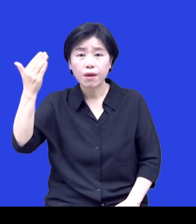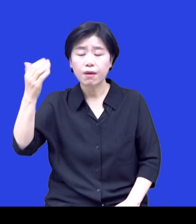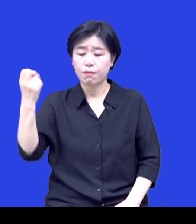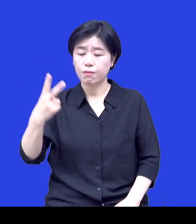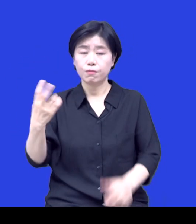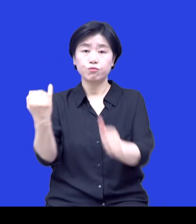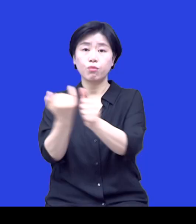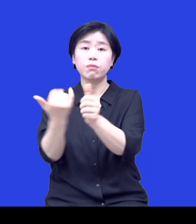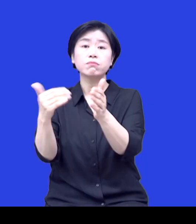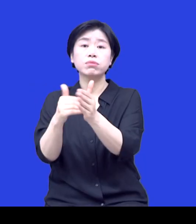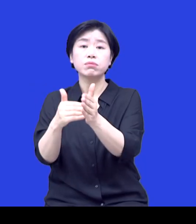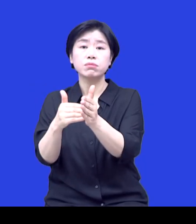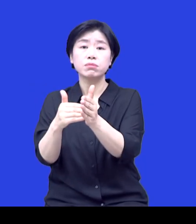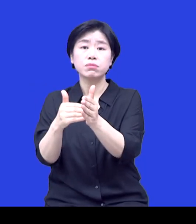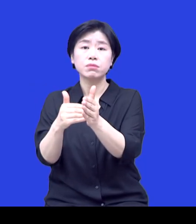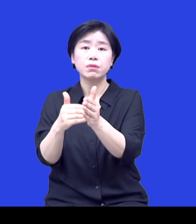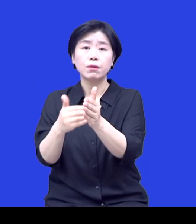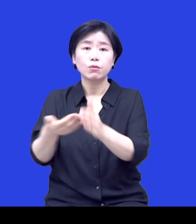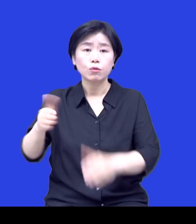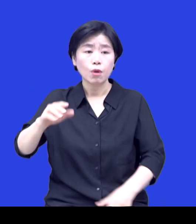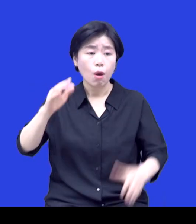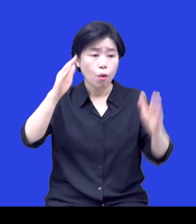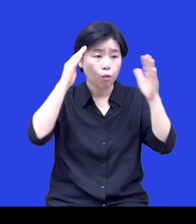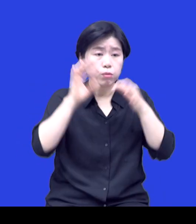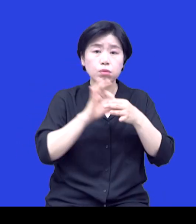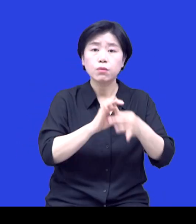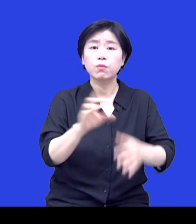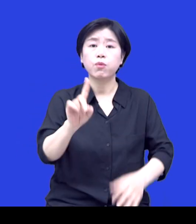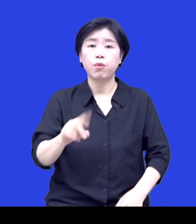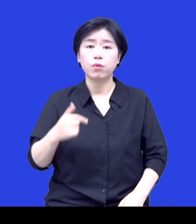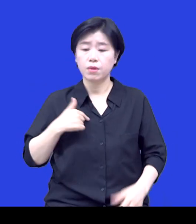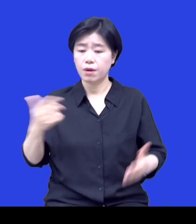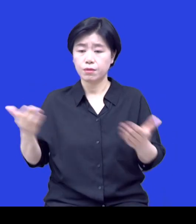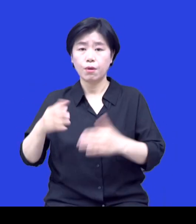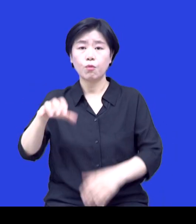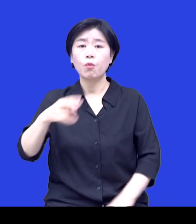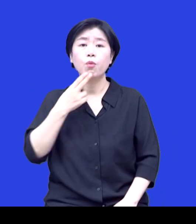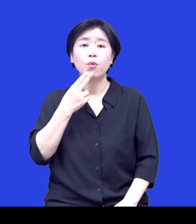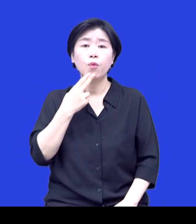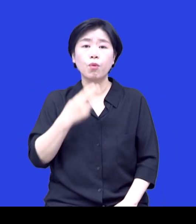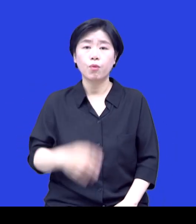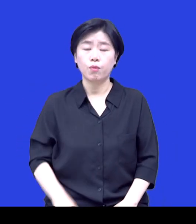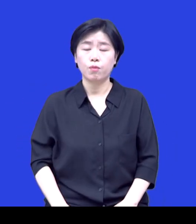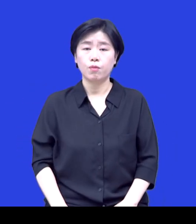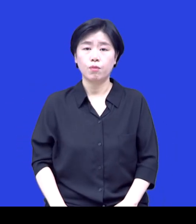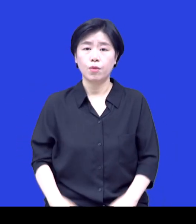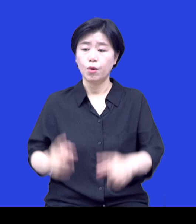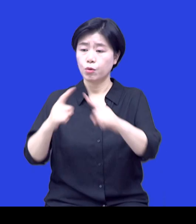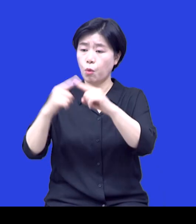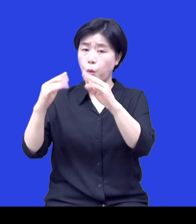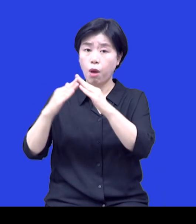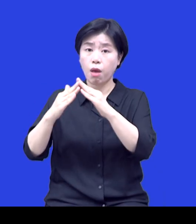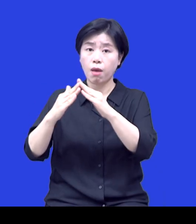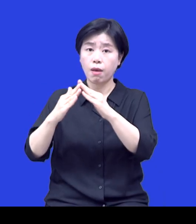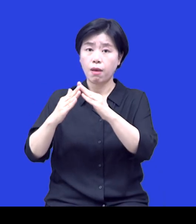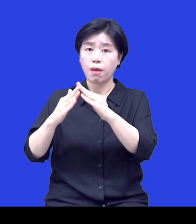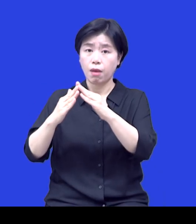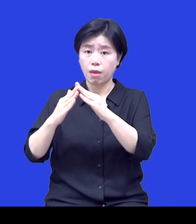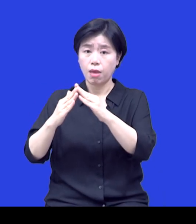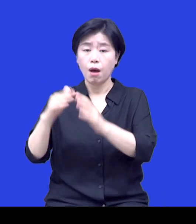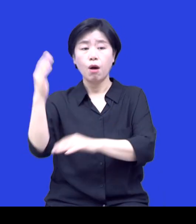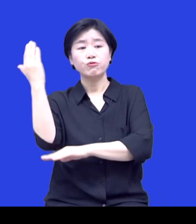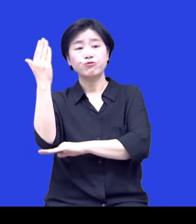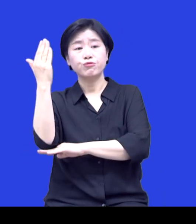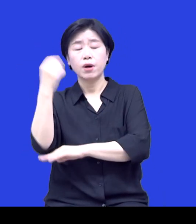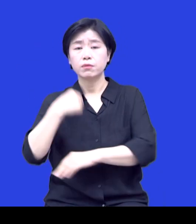결혼했는데 박사학위만 시작하면 뭐합니까? 전임 목회지를 못 찾아서 그러니까 설교할 대상이